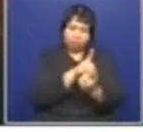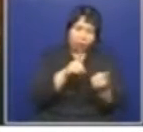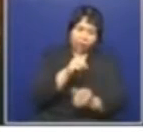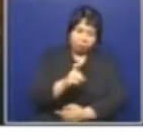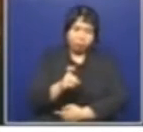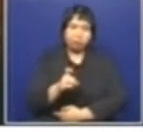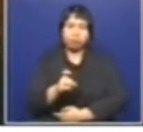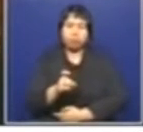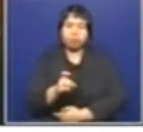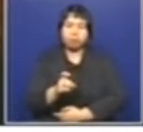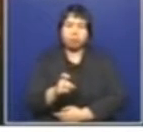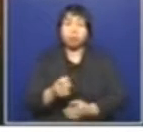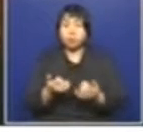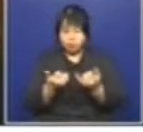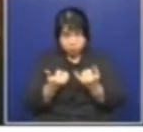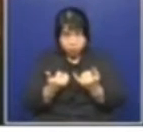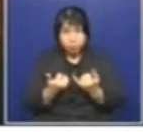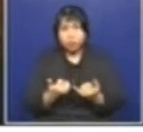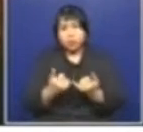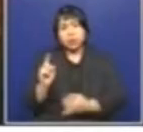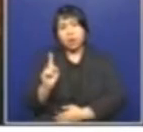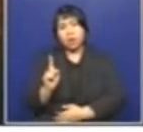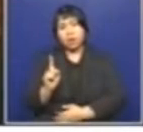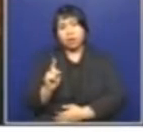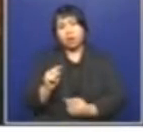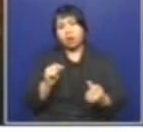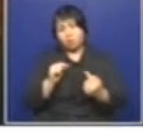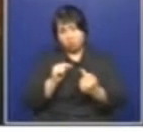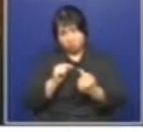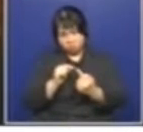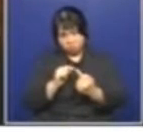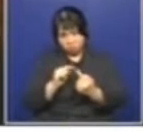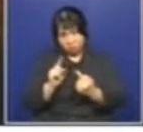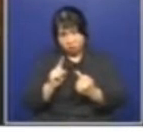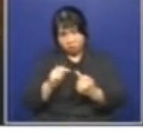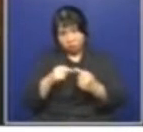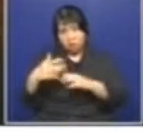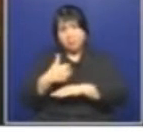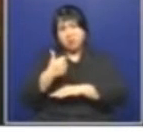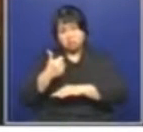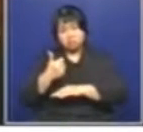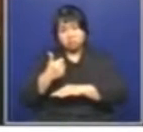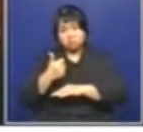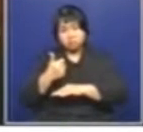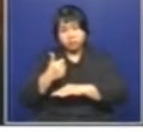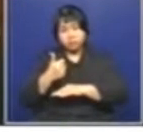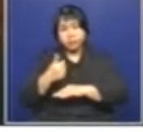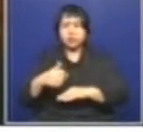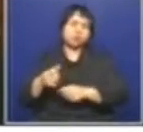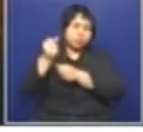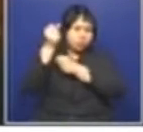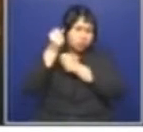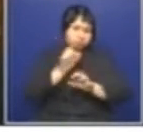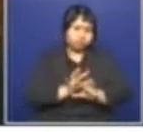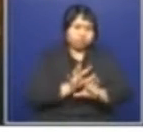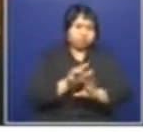วันนี้มันมาสู่อีกซีกหนึ่งแล้วก็คือการเมืองการชุมนุมวันนี้นี่ท่านประธ